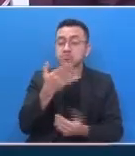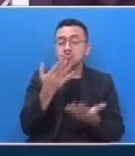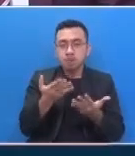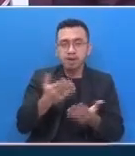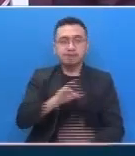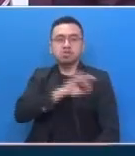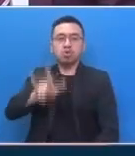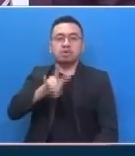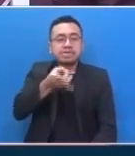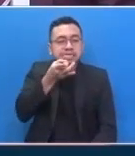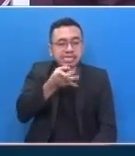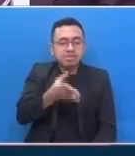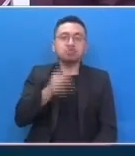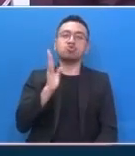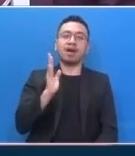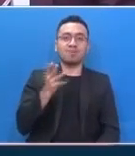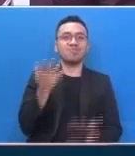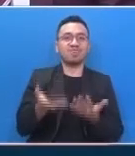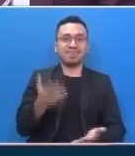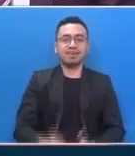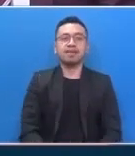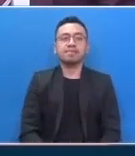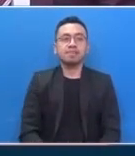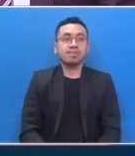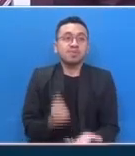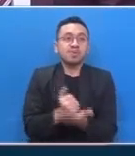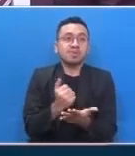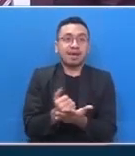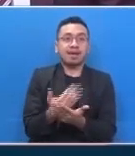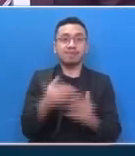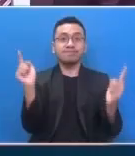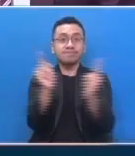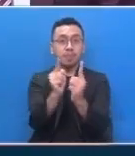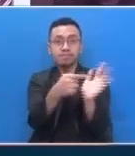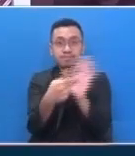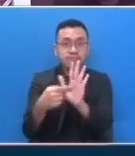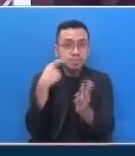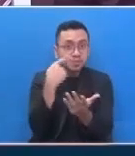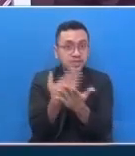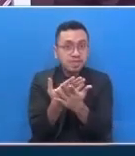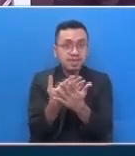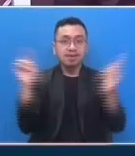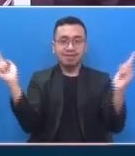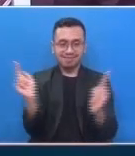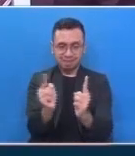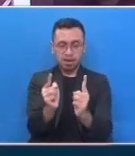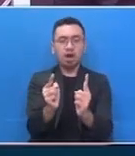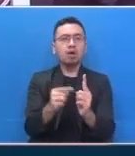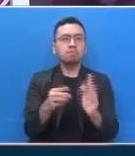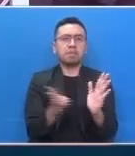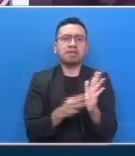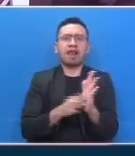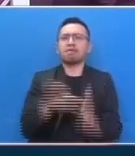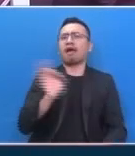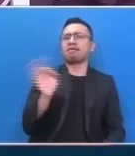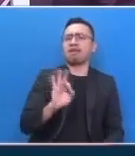ingin mereka ingin menunjukkan eh bahwa tidak ada masalah dan jangan sampai ini ditarik-tarik menjadi politik praktis